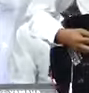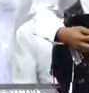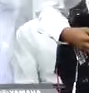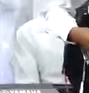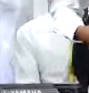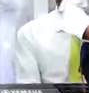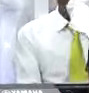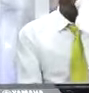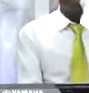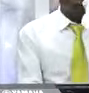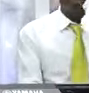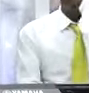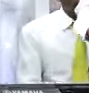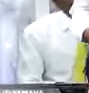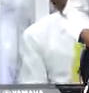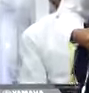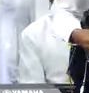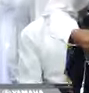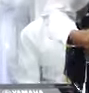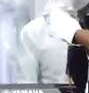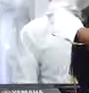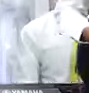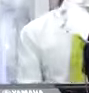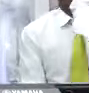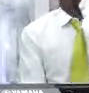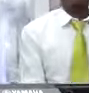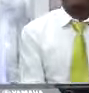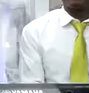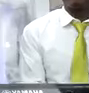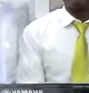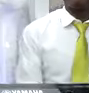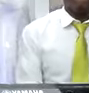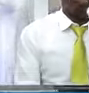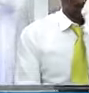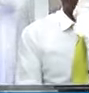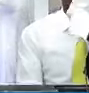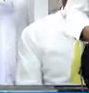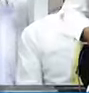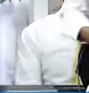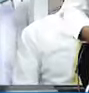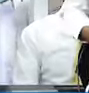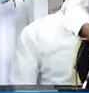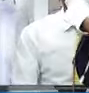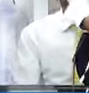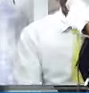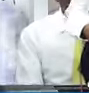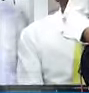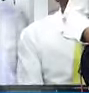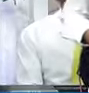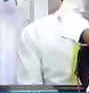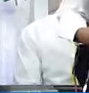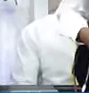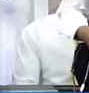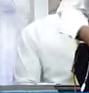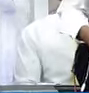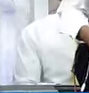Asante Mungu mwanzilishi, Mungu aliye hai, tunatukuza jina lako asubuhi ya leo. Tunasema asante kwa